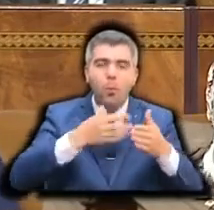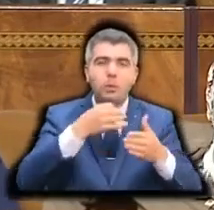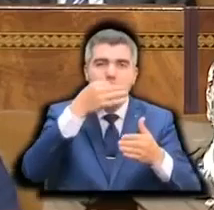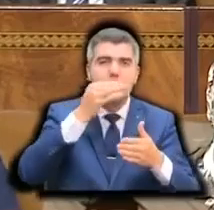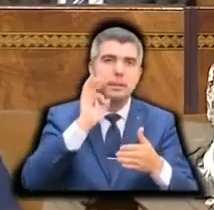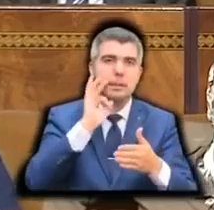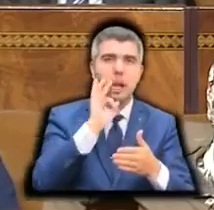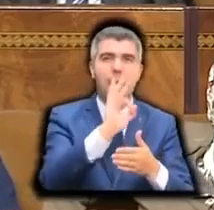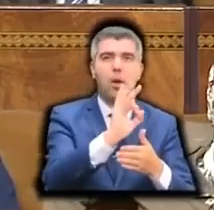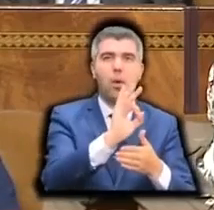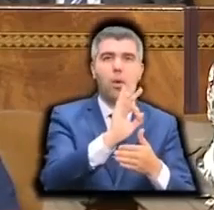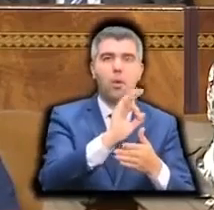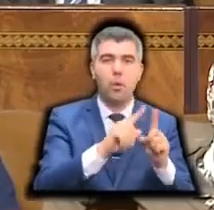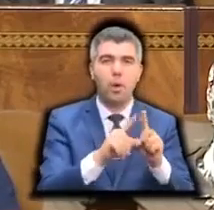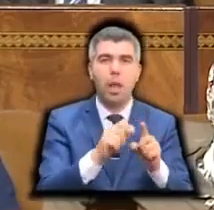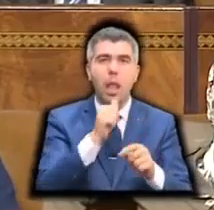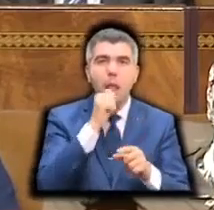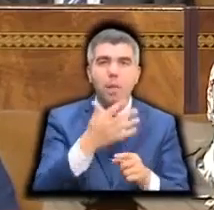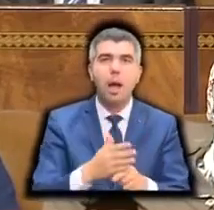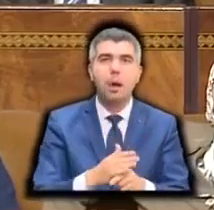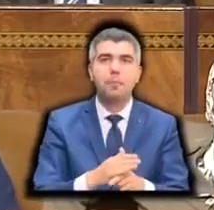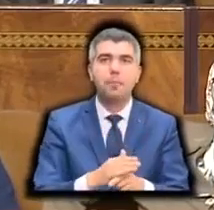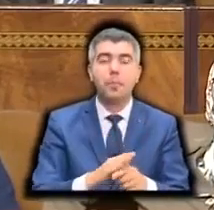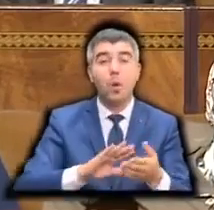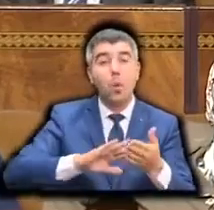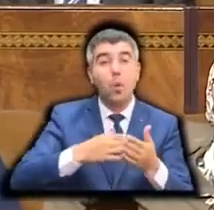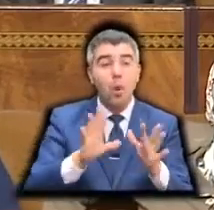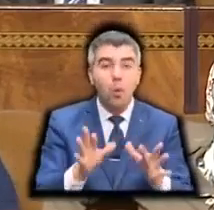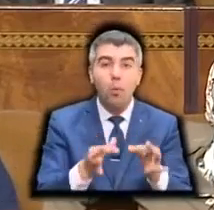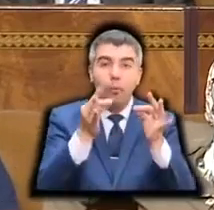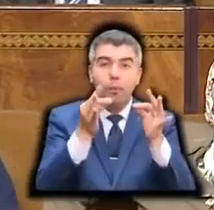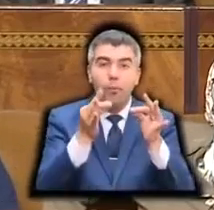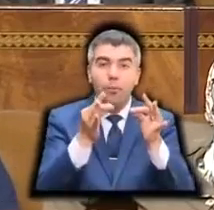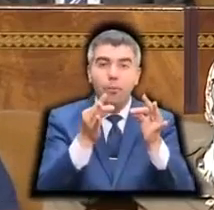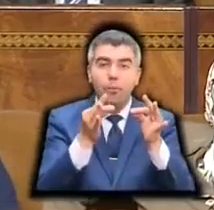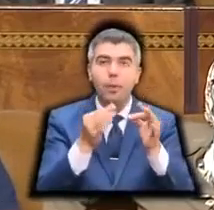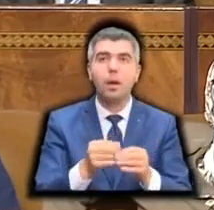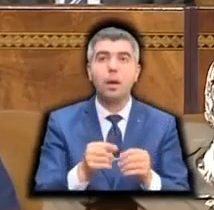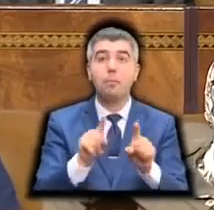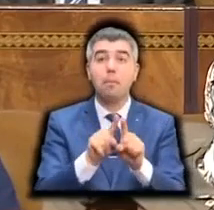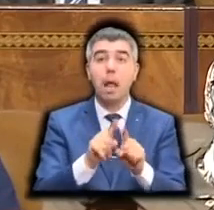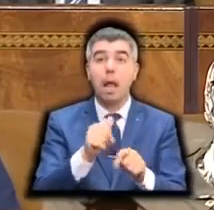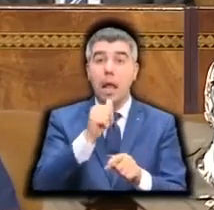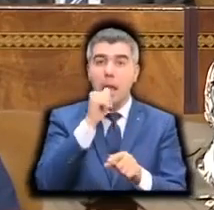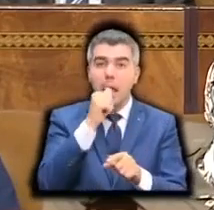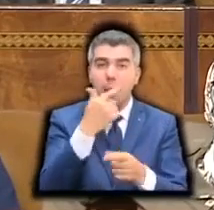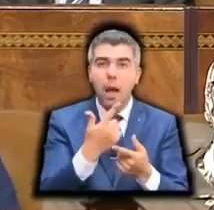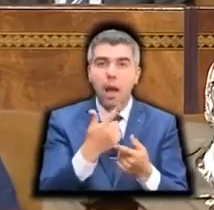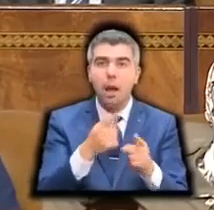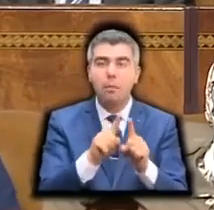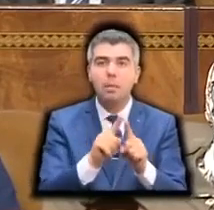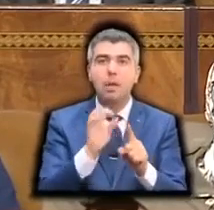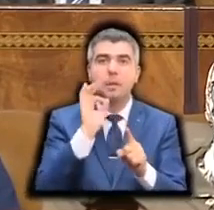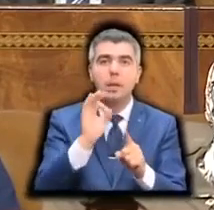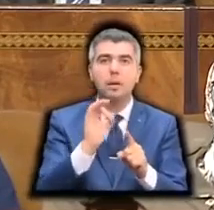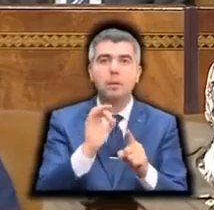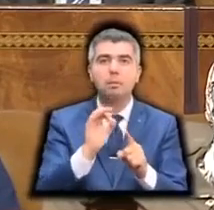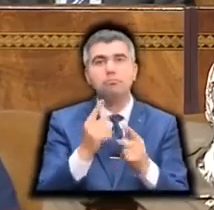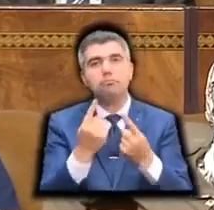ديال المنطقة، وخرجت بخلاصة أن الماء في المنطقة ديال الفيجة لا